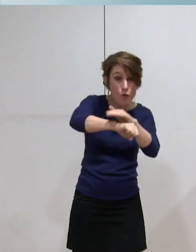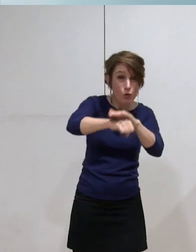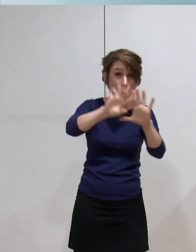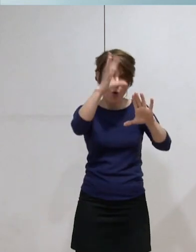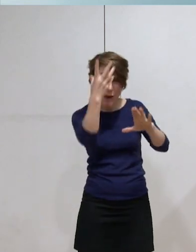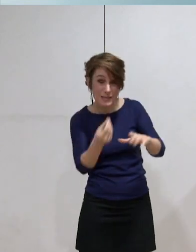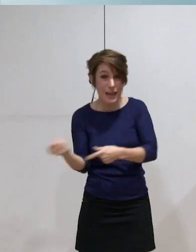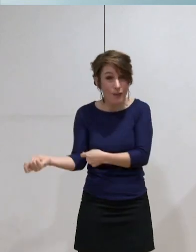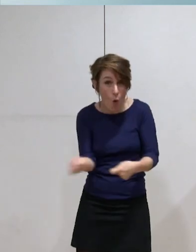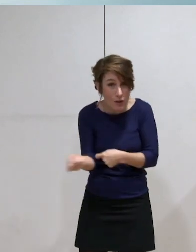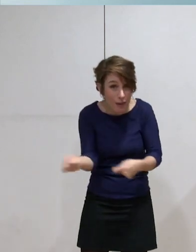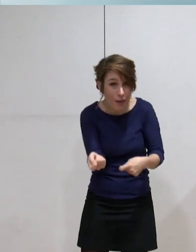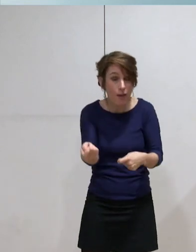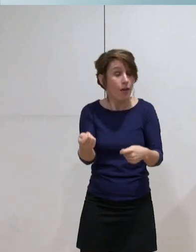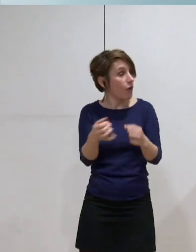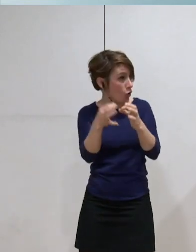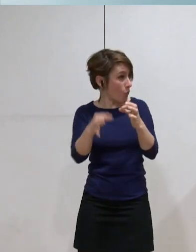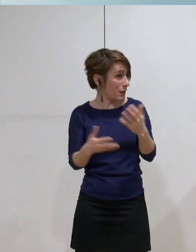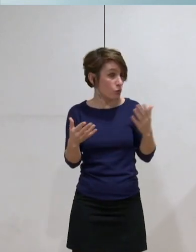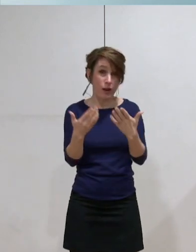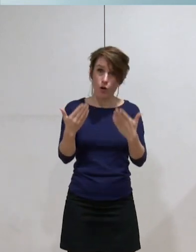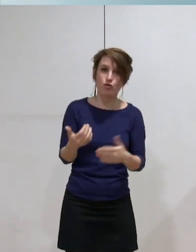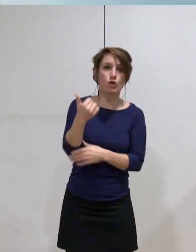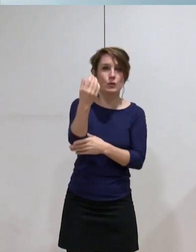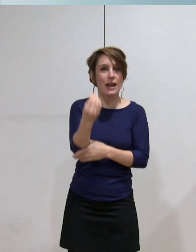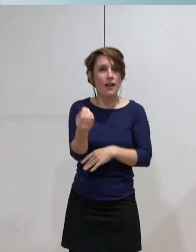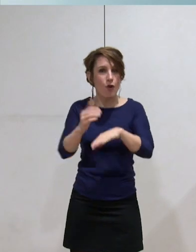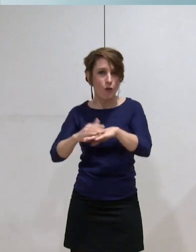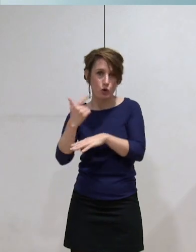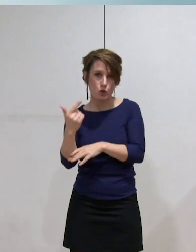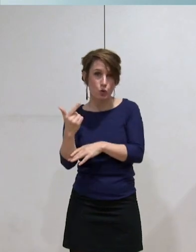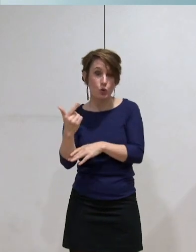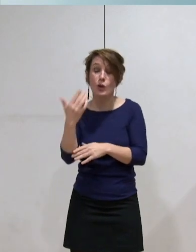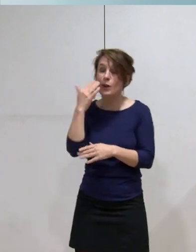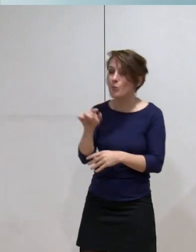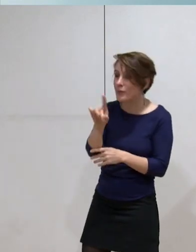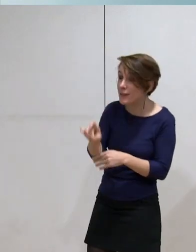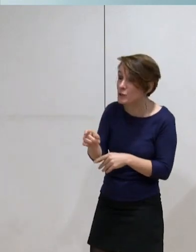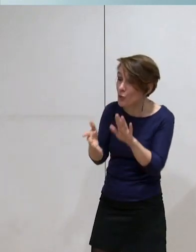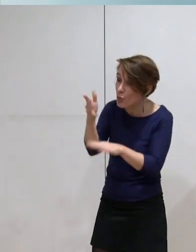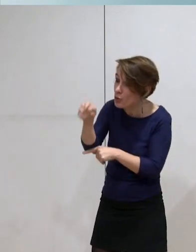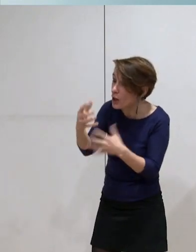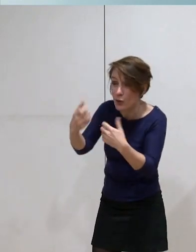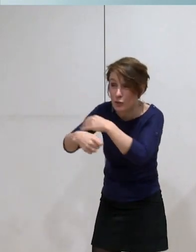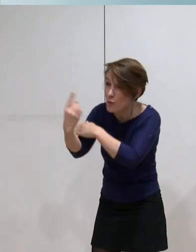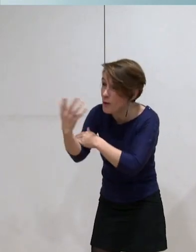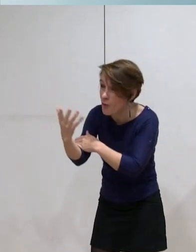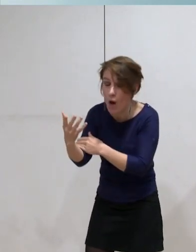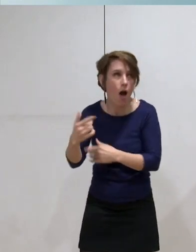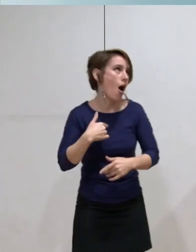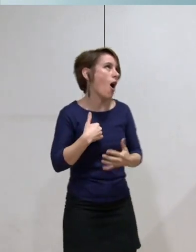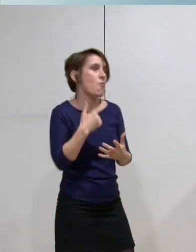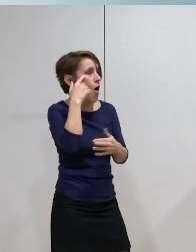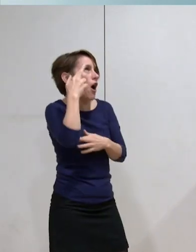en ok au point qu'aujourd'hui un enfant sur deux vous répond quand vous lui demandez ce qu'il veut faire plus tard ah oui je voudrais bien